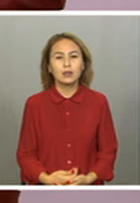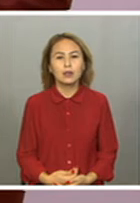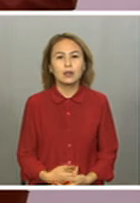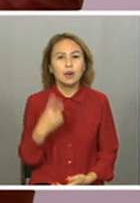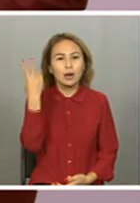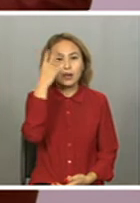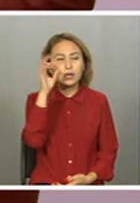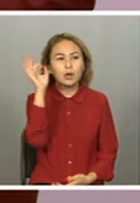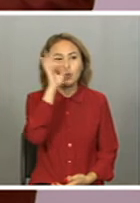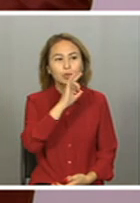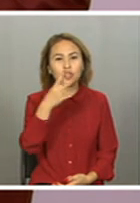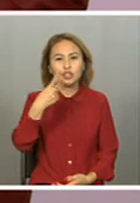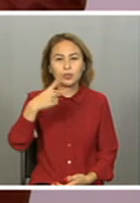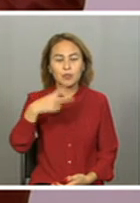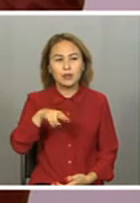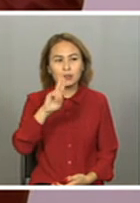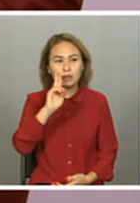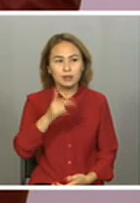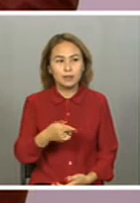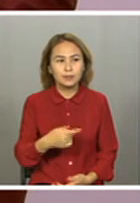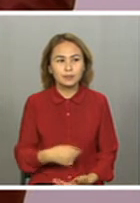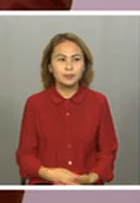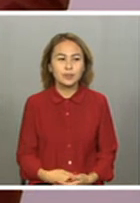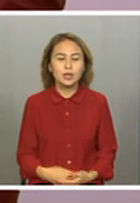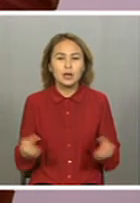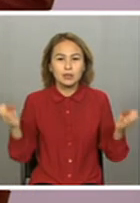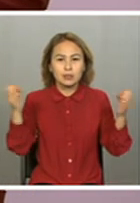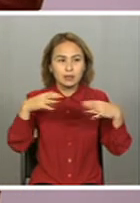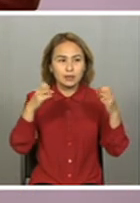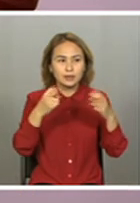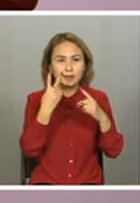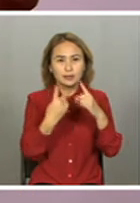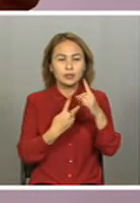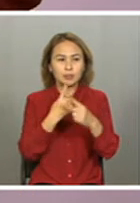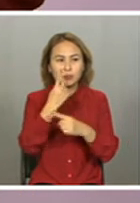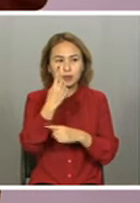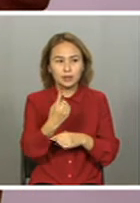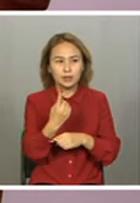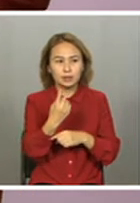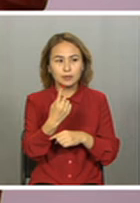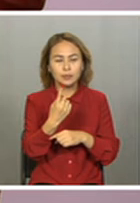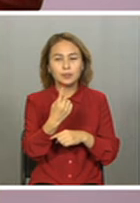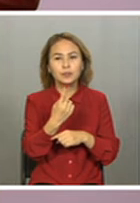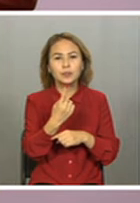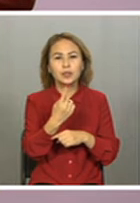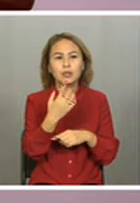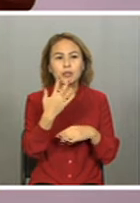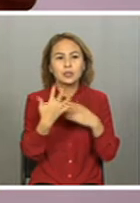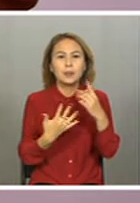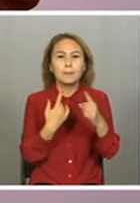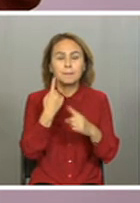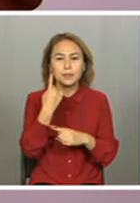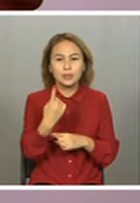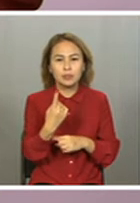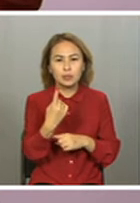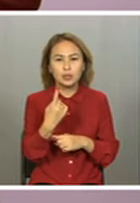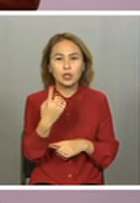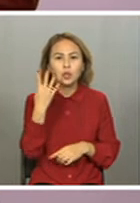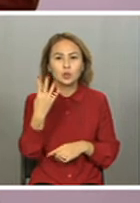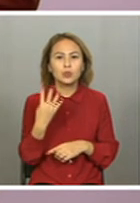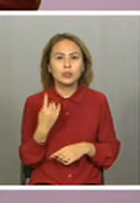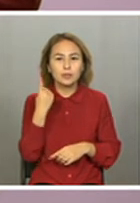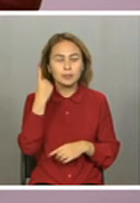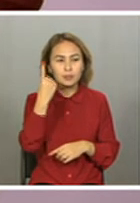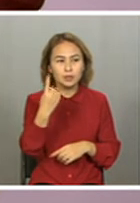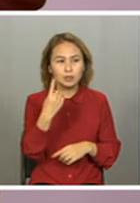Қара өрік 20 килограмм, салынды 2-ден 1 бөлігі, 5-тен 1 бөлігі